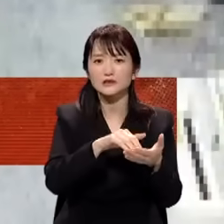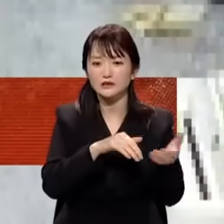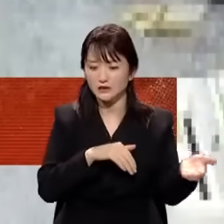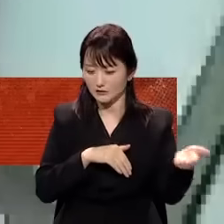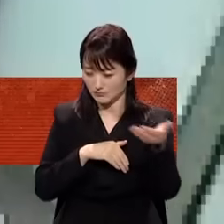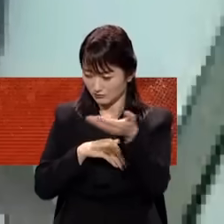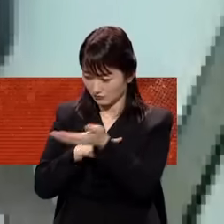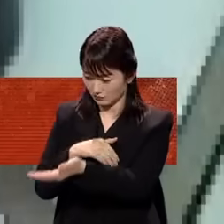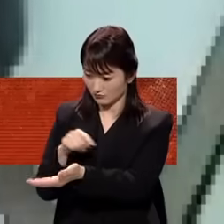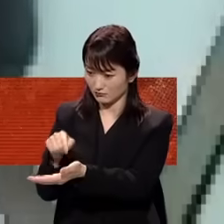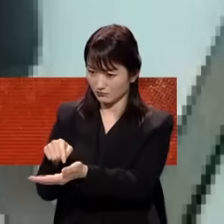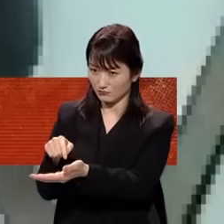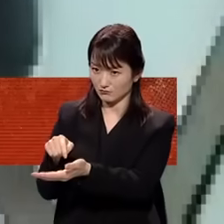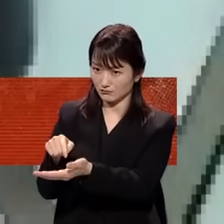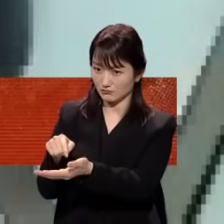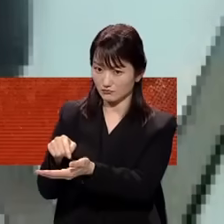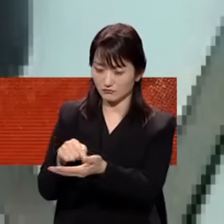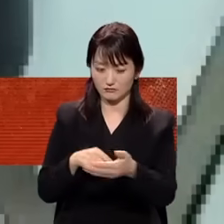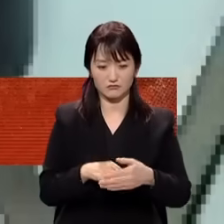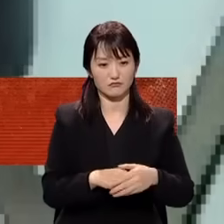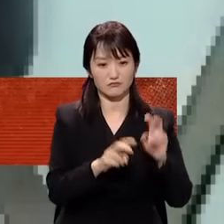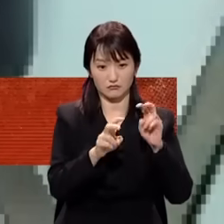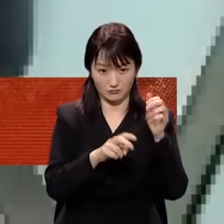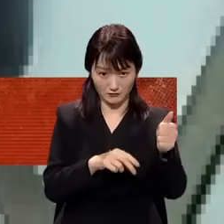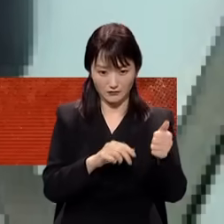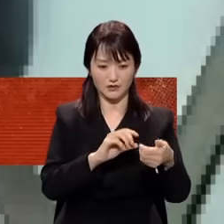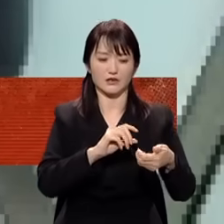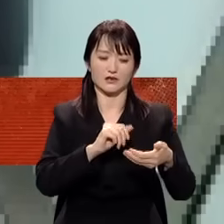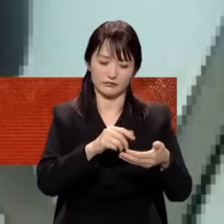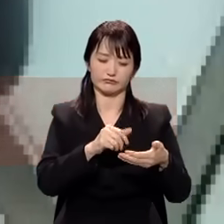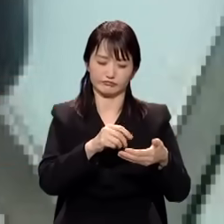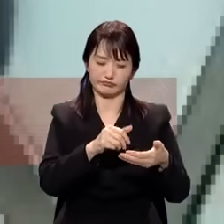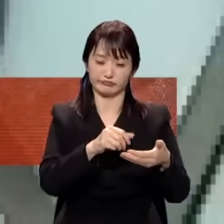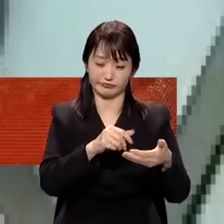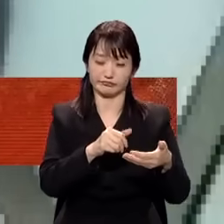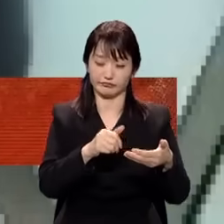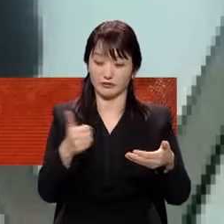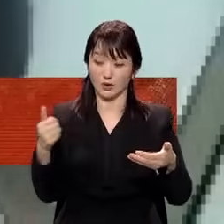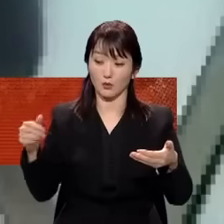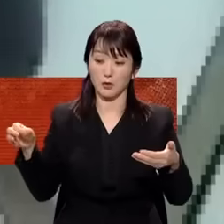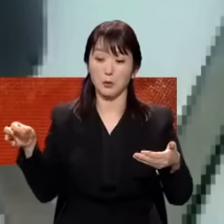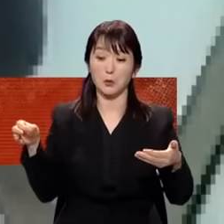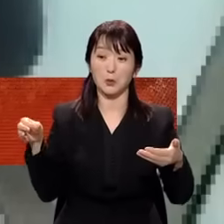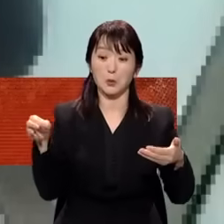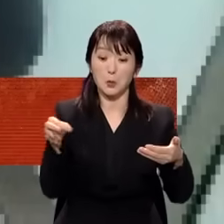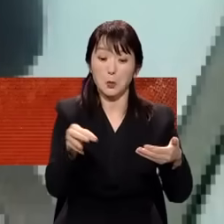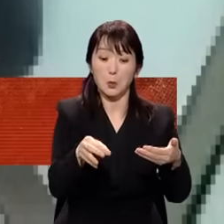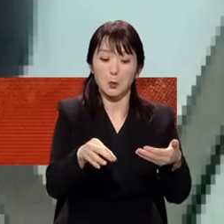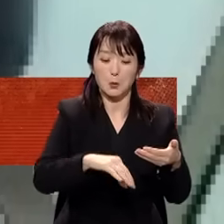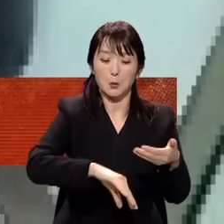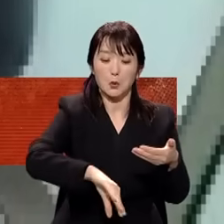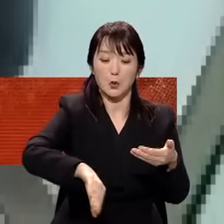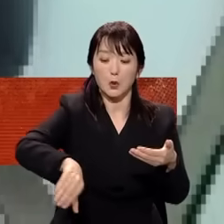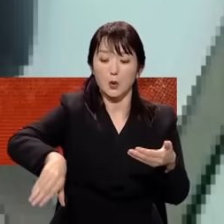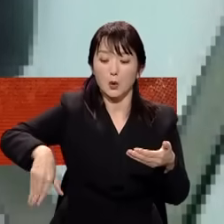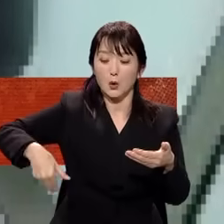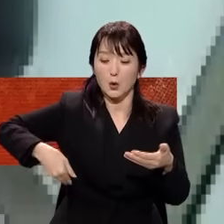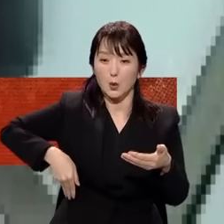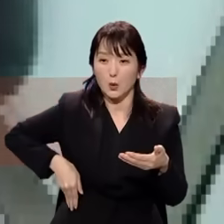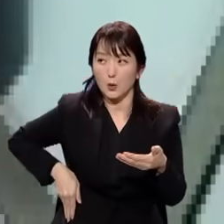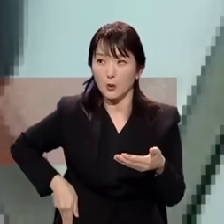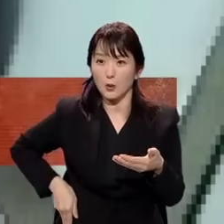그거를 달라고 해서 25장 한참 세셔야 될 거 아니에요. 세고 있는 사이에 보여줬던 5만 원 지폐를 자기 지갑에 쓱 다시 집어넣었던